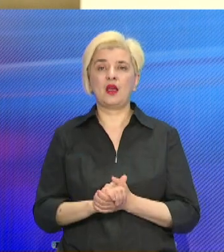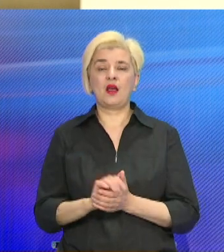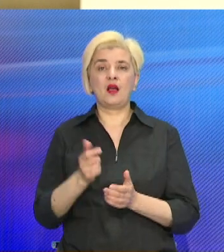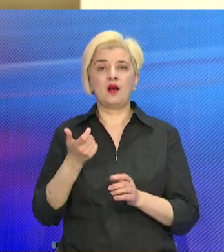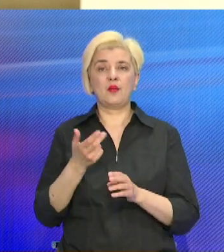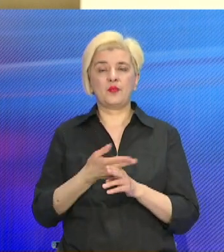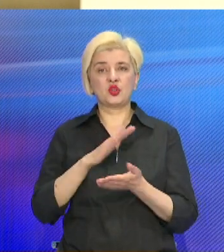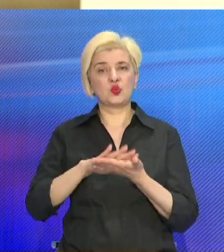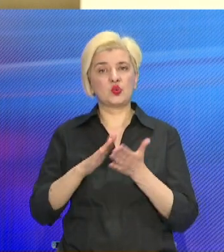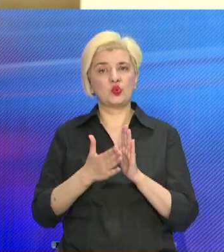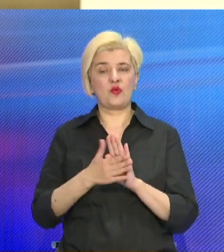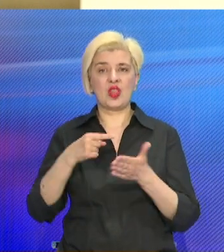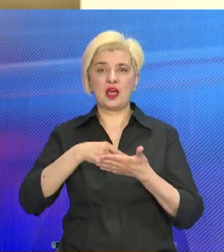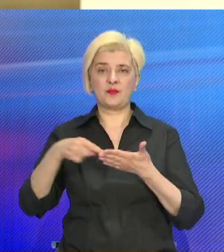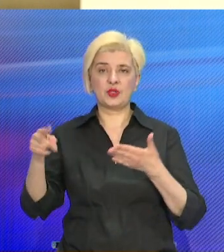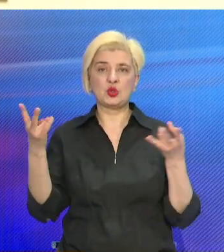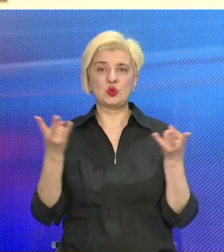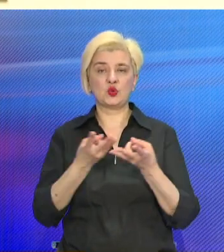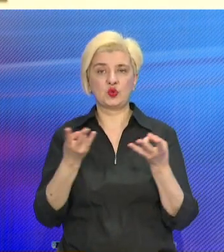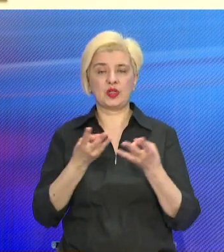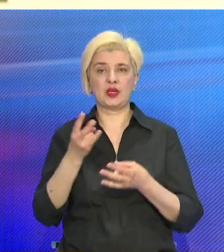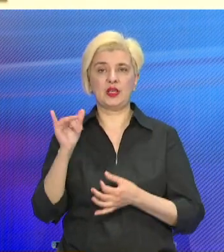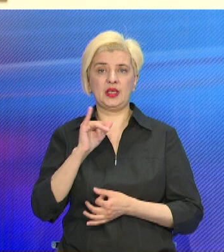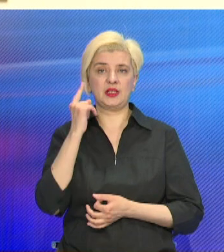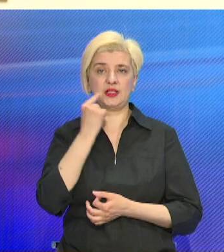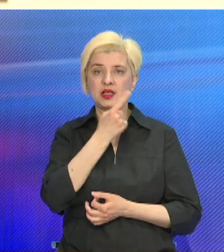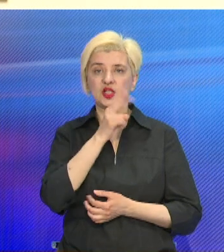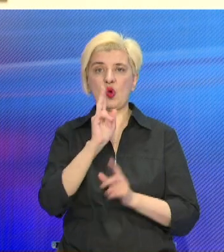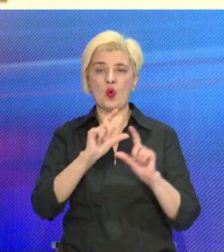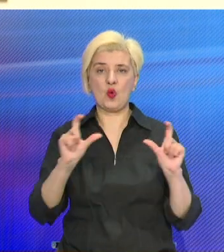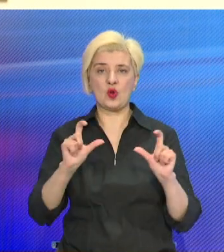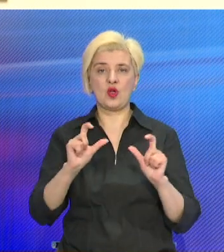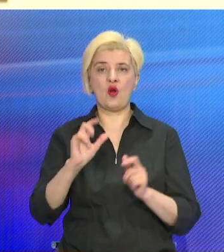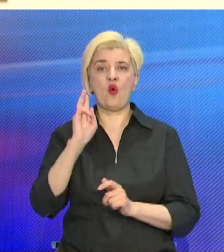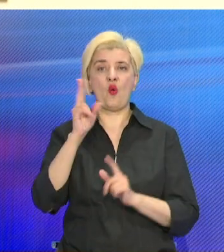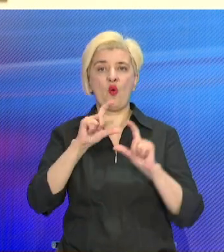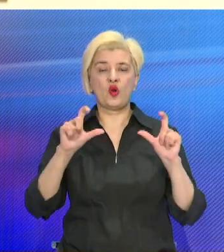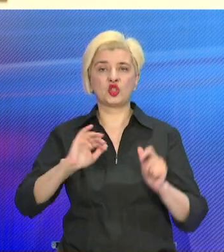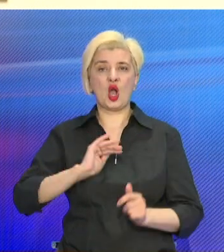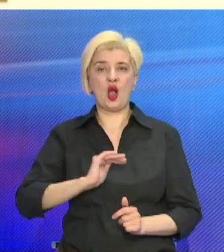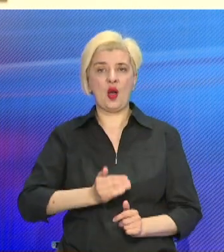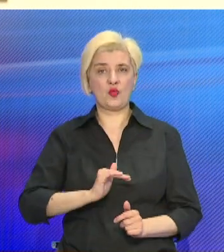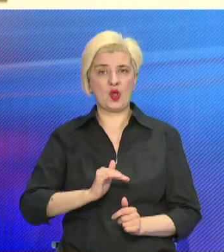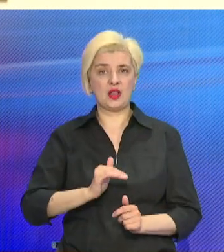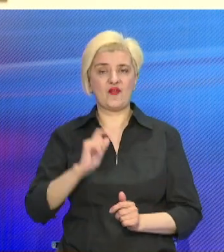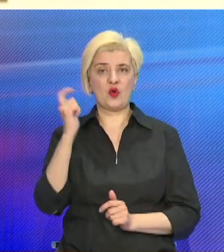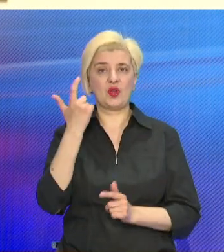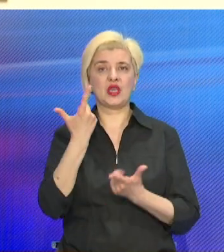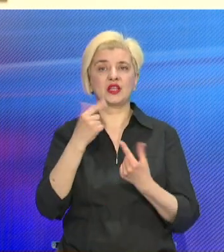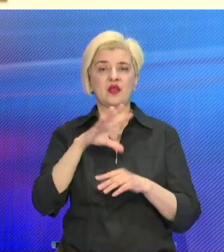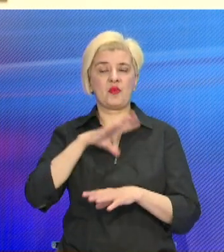безусловно, вот отметить нужно и Скидельский колледж, колледж коммунального хозяйства, где были учащиеся с